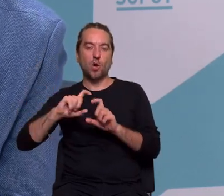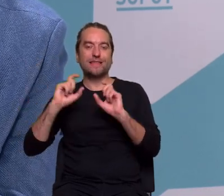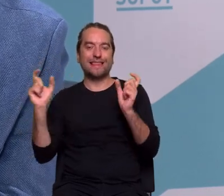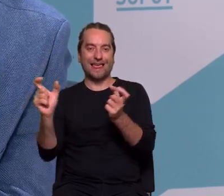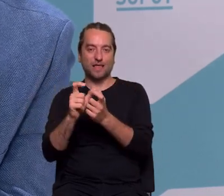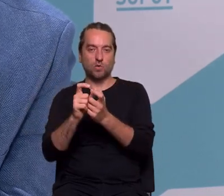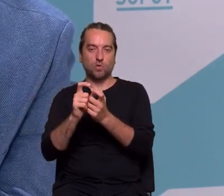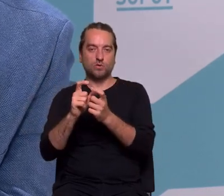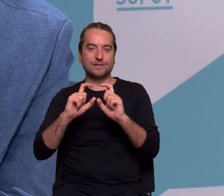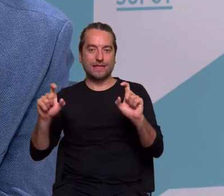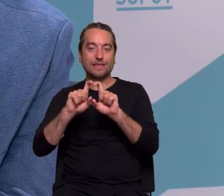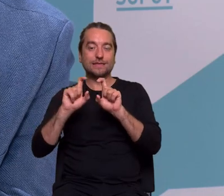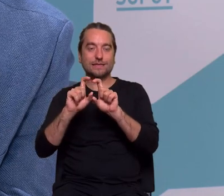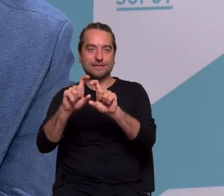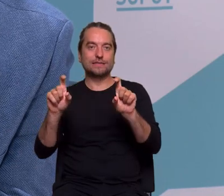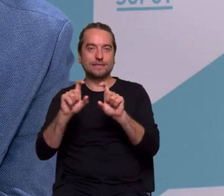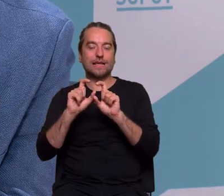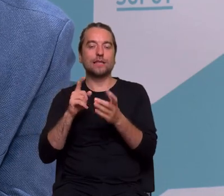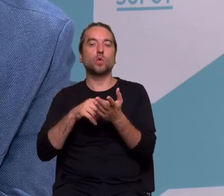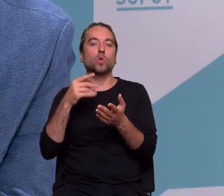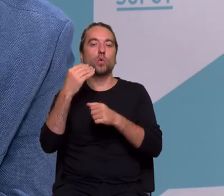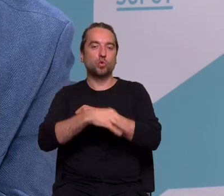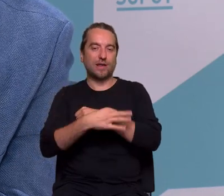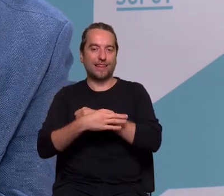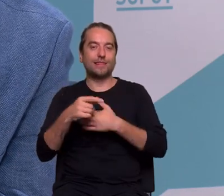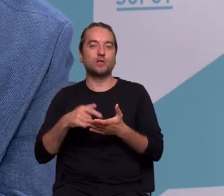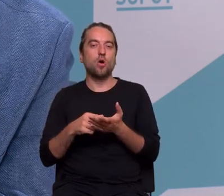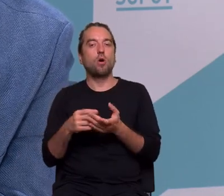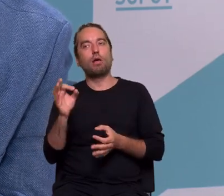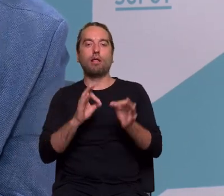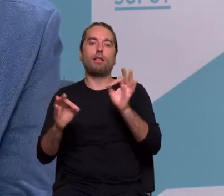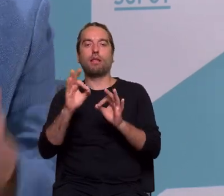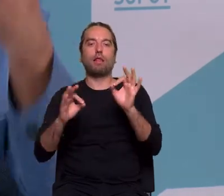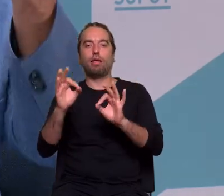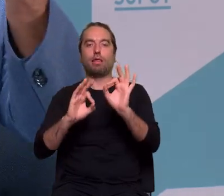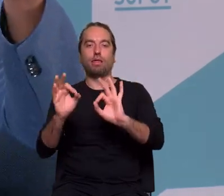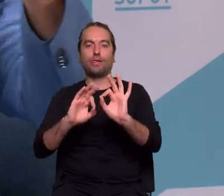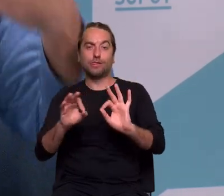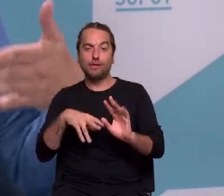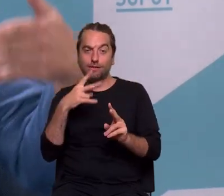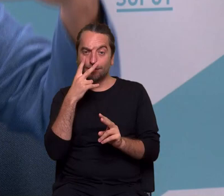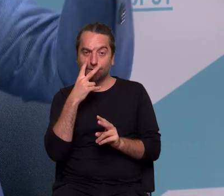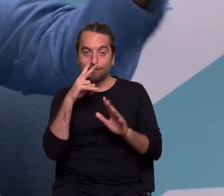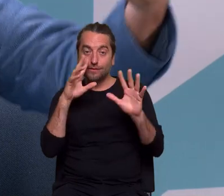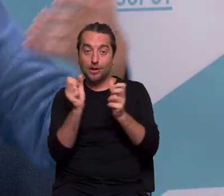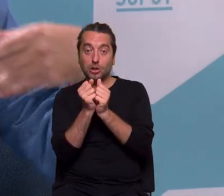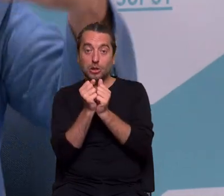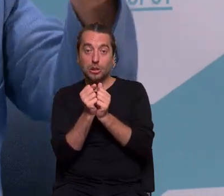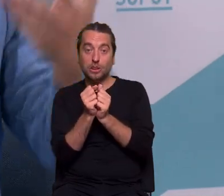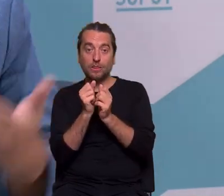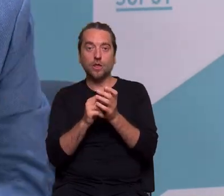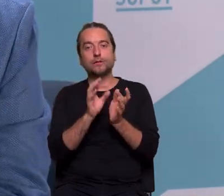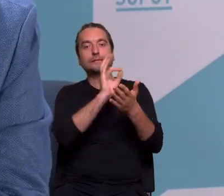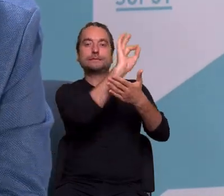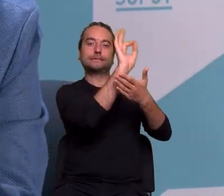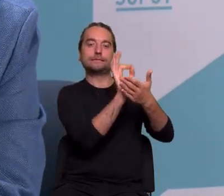dawna, no, podczas renowacji natrafiono na szeregi, jak powiedzieć,